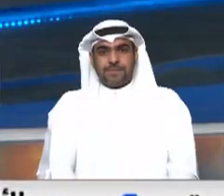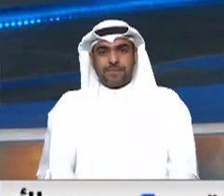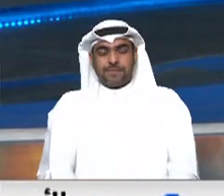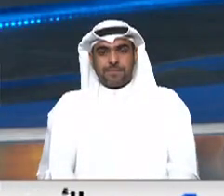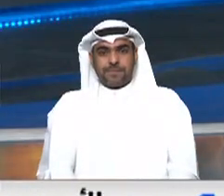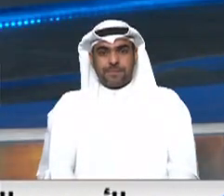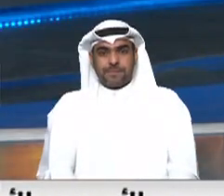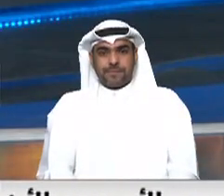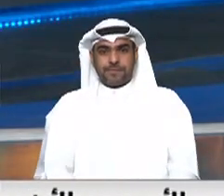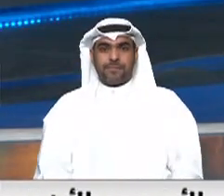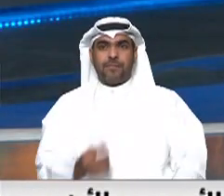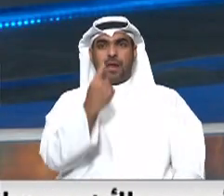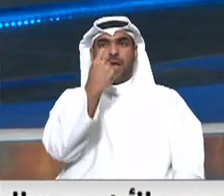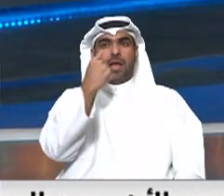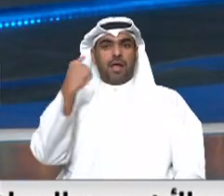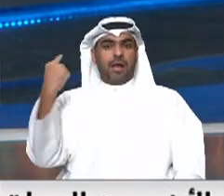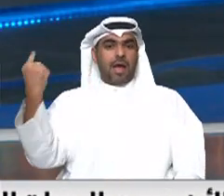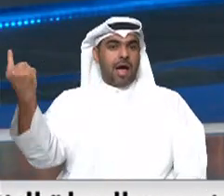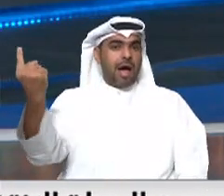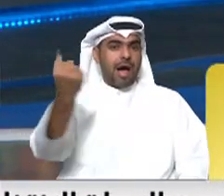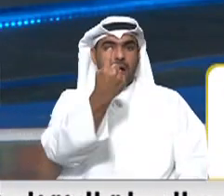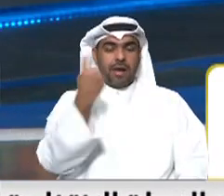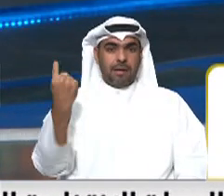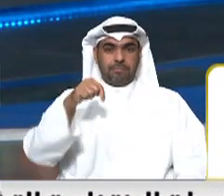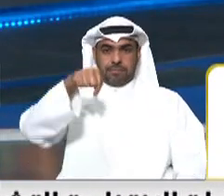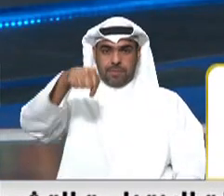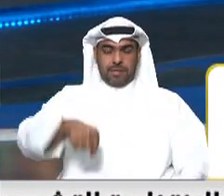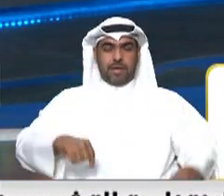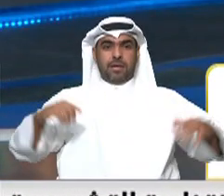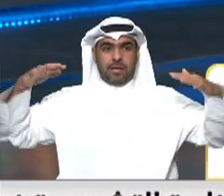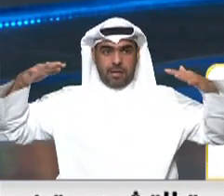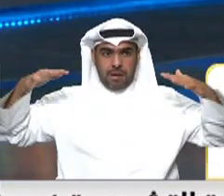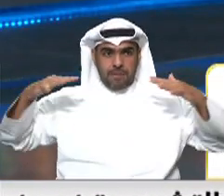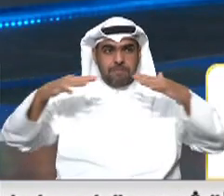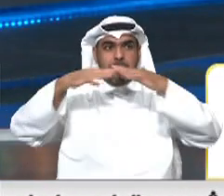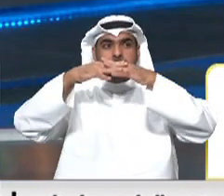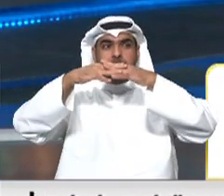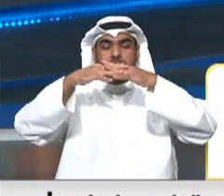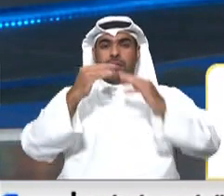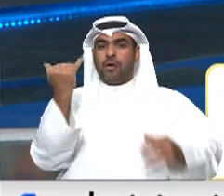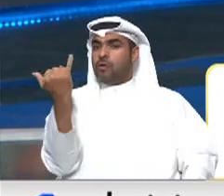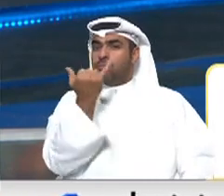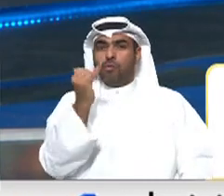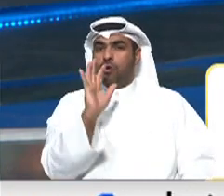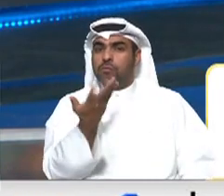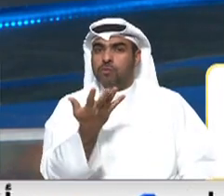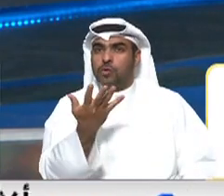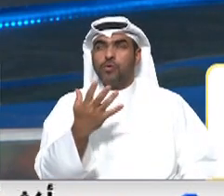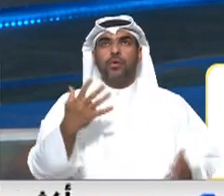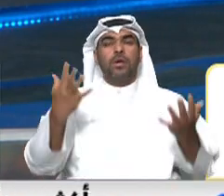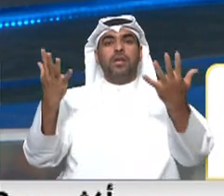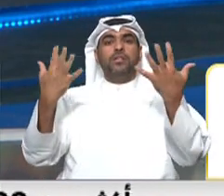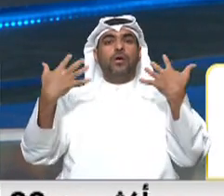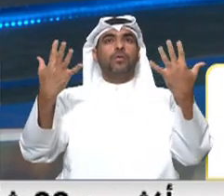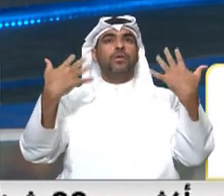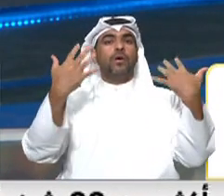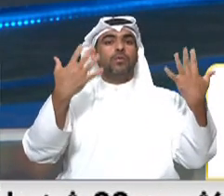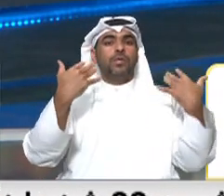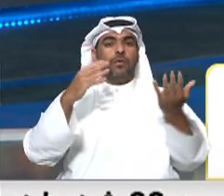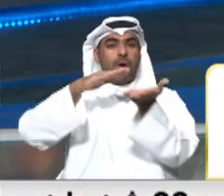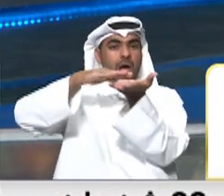تحالف عالمي جديد في اطار حمله جديده تسمى مهمه 2025 كل ذلك من اجل حث